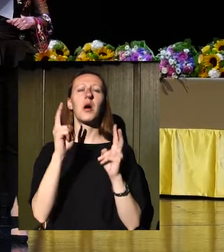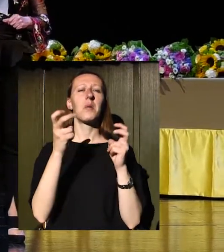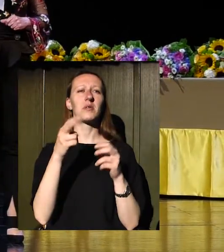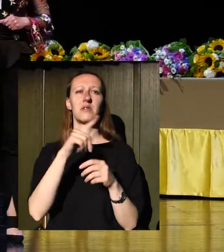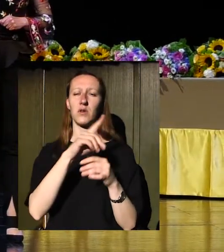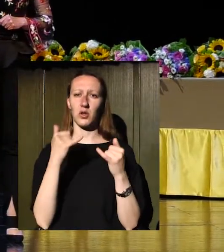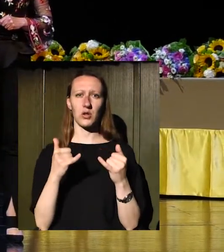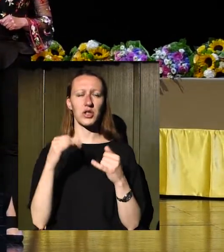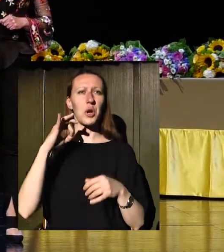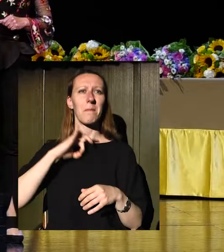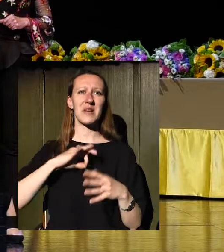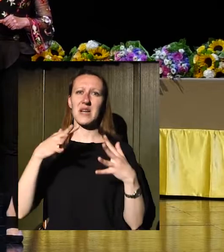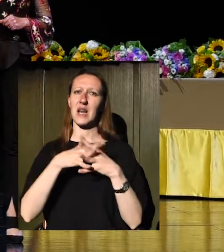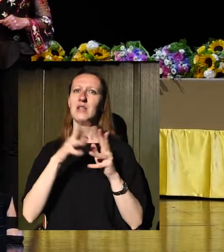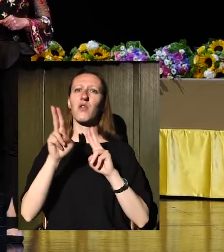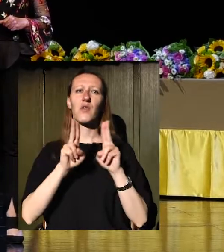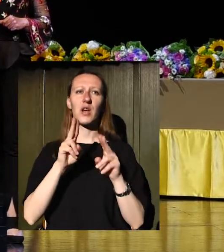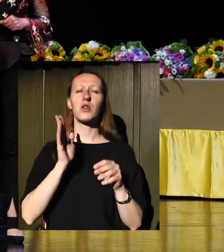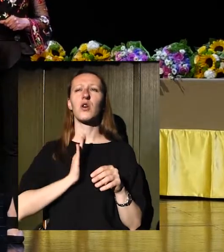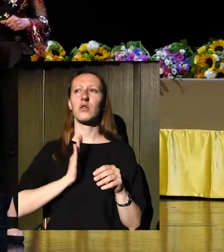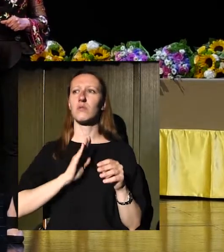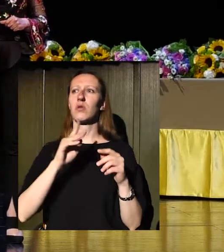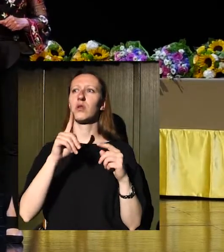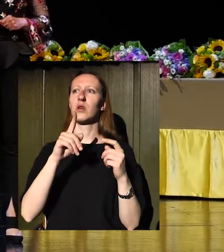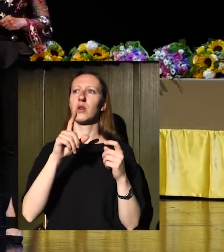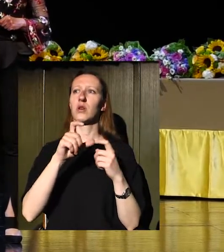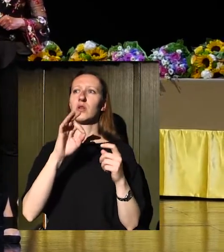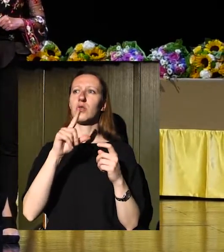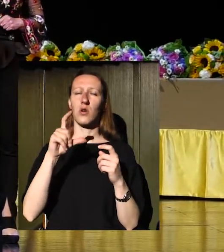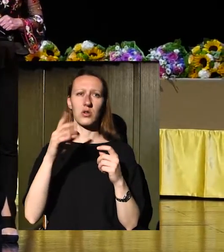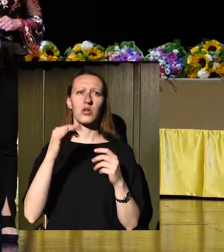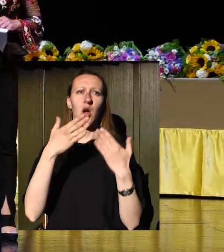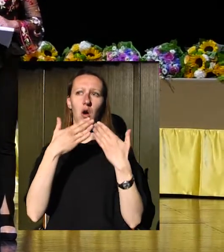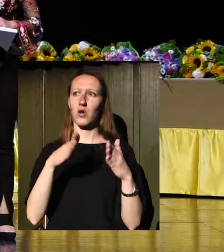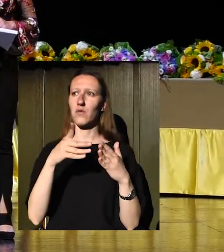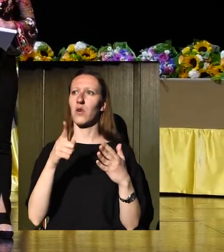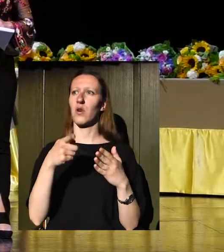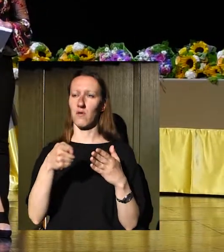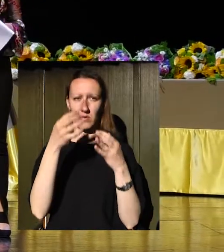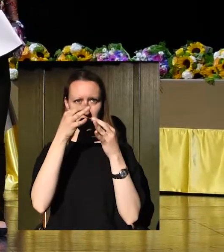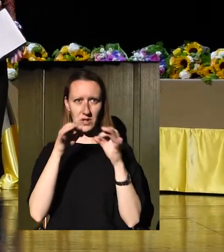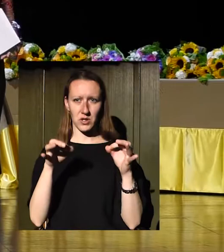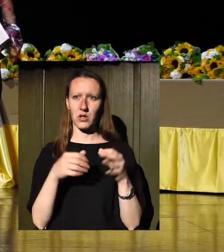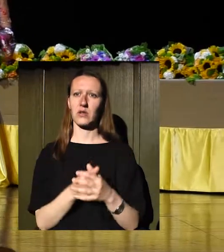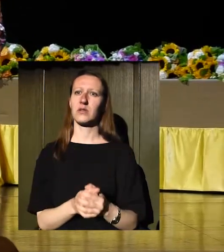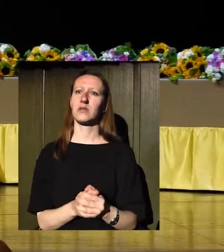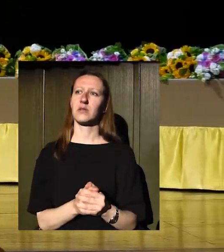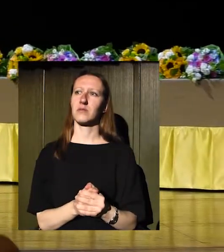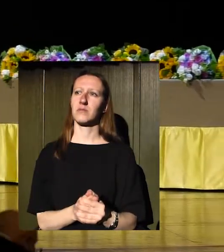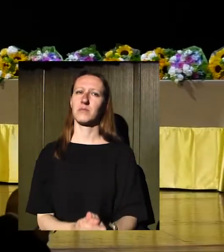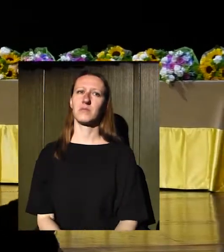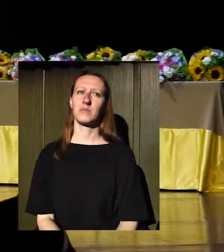Pozivamo dosadašnjeg predsjednika gradskog vijeća gospodina Ticijana Sošića da otvori svečanost.